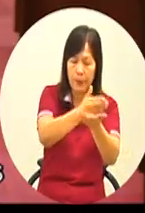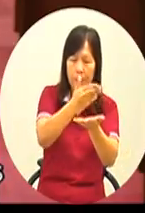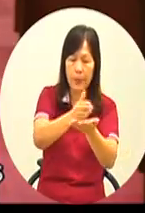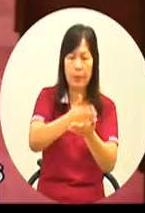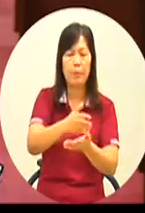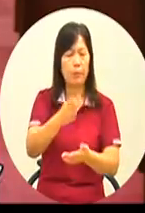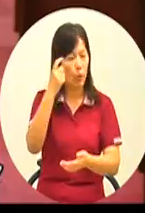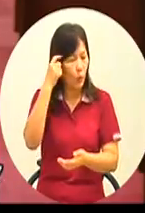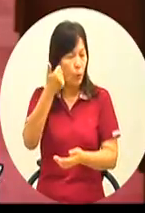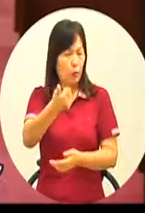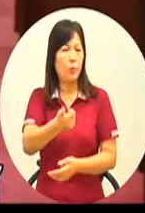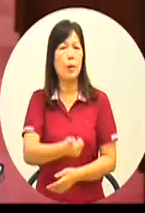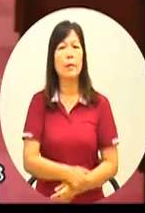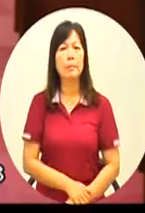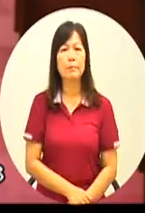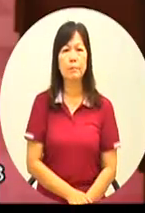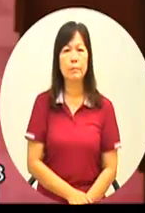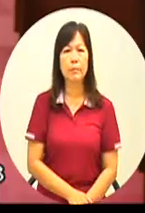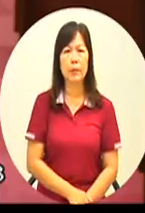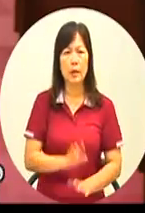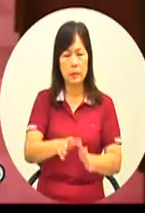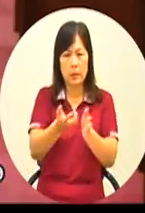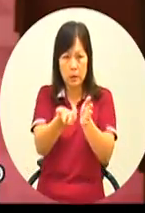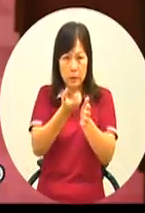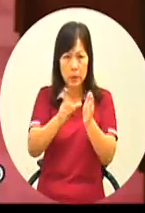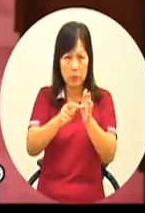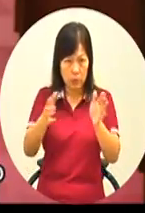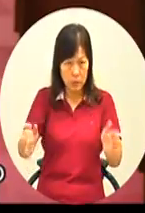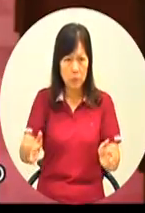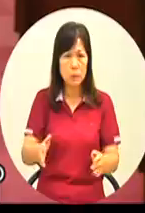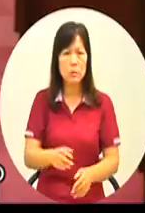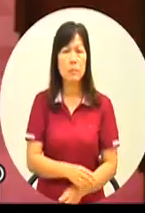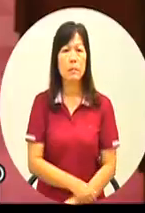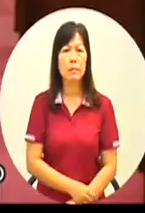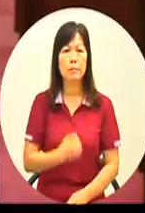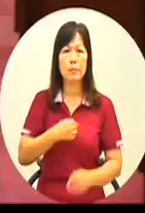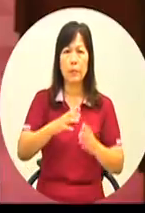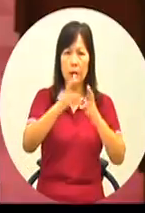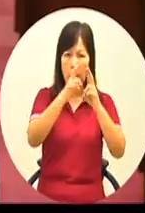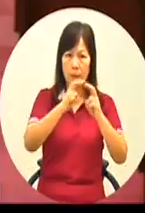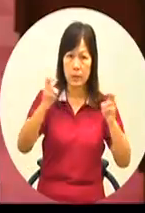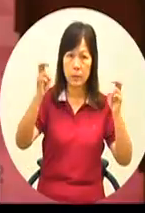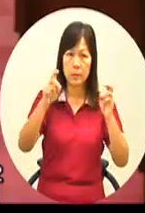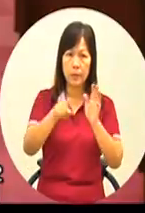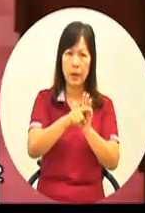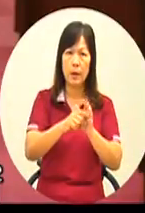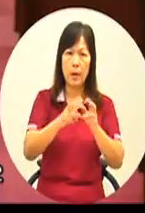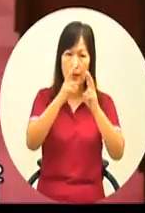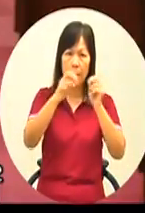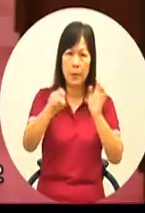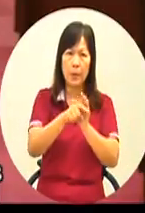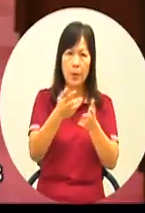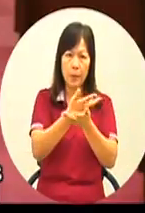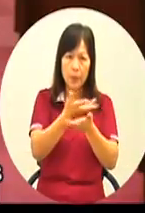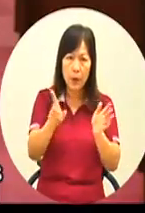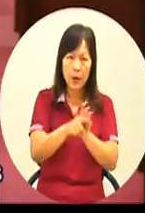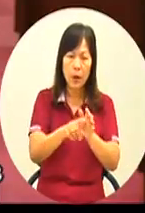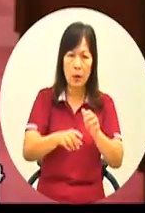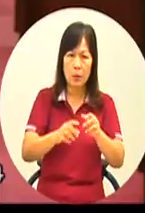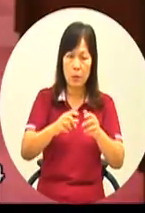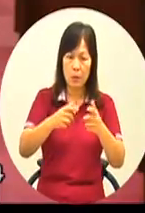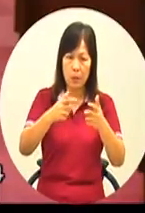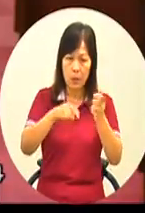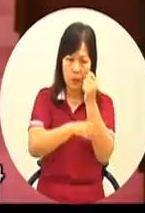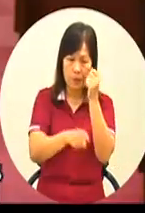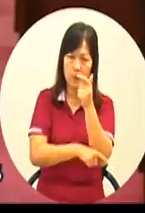袂歹。尤其政治长时间嘞，咱上届迄落就是市庙嘛，要发话嘛，啊是要发话是吼，就